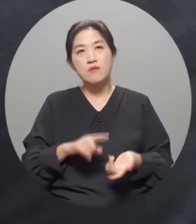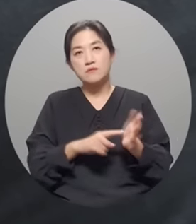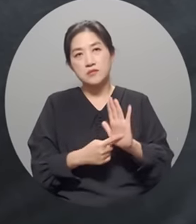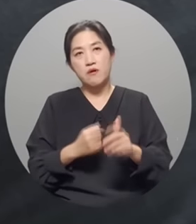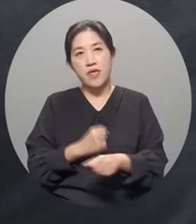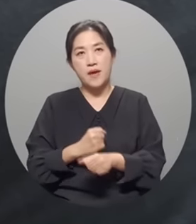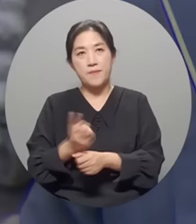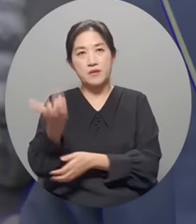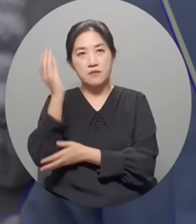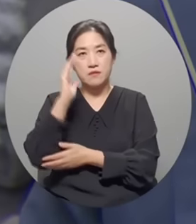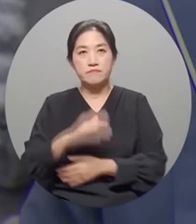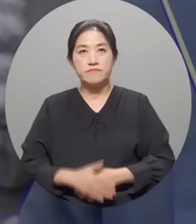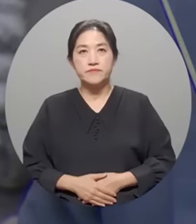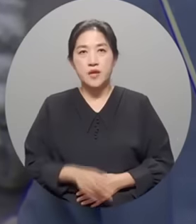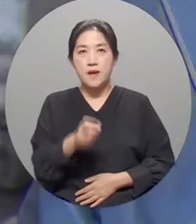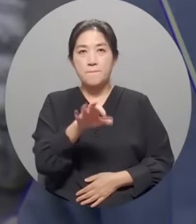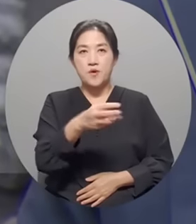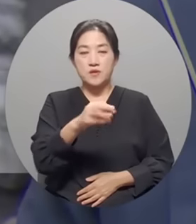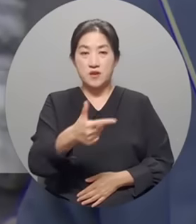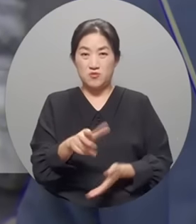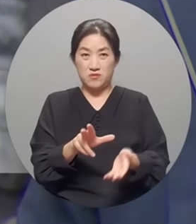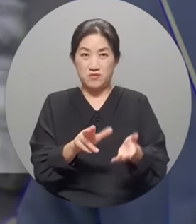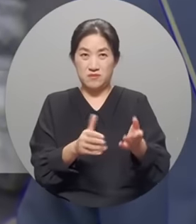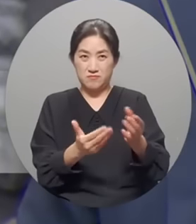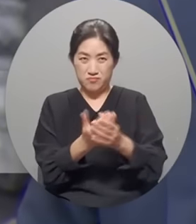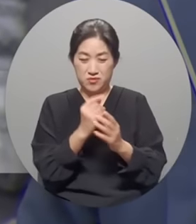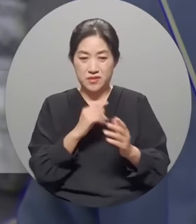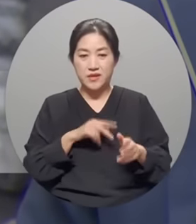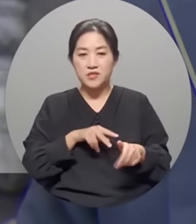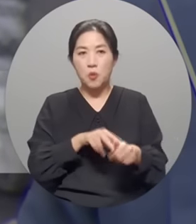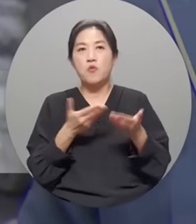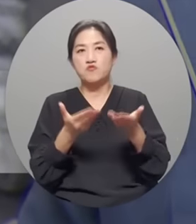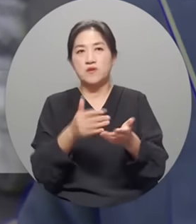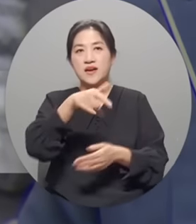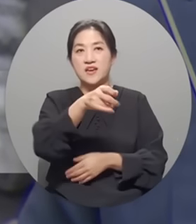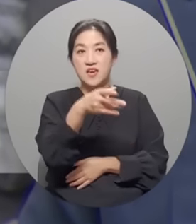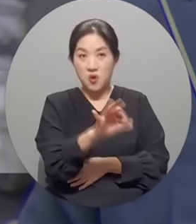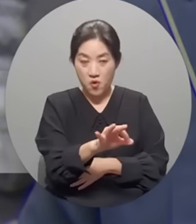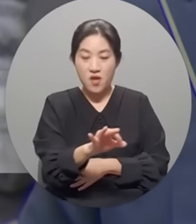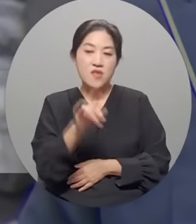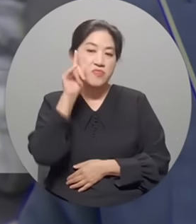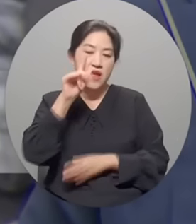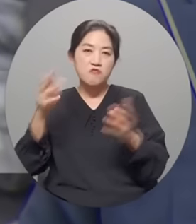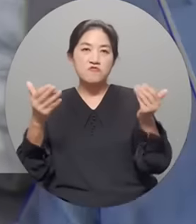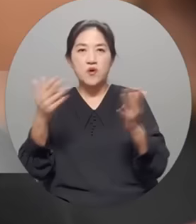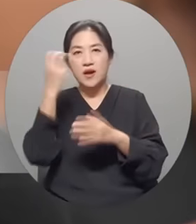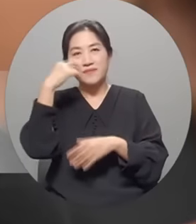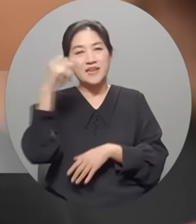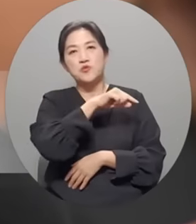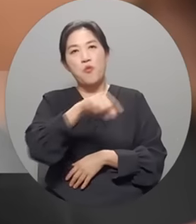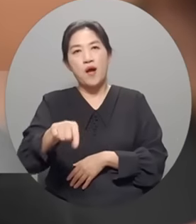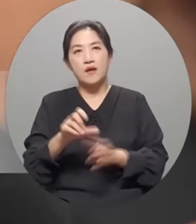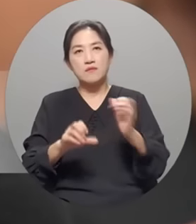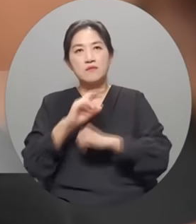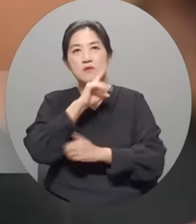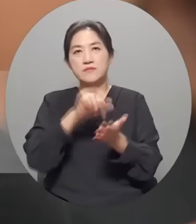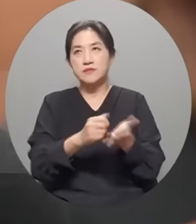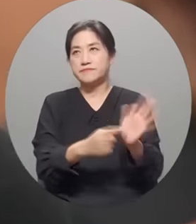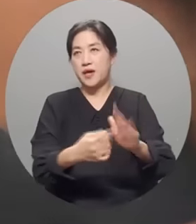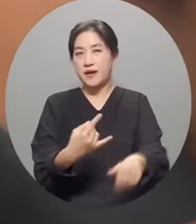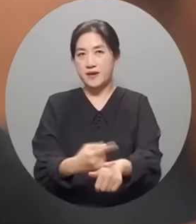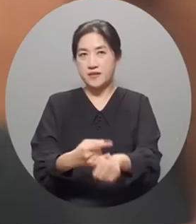밝혔습니다. 명태균 씨 파문의 제보자인 강혜경 씨도 내일 국정감사에 다시 출석해 추가 의혹을 공개하겠다고